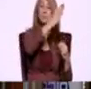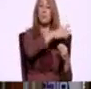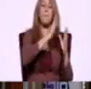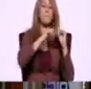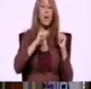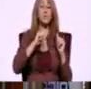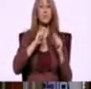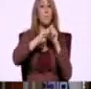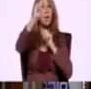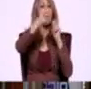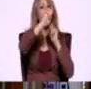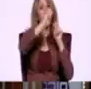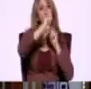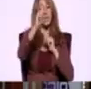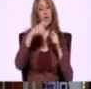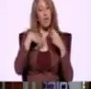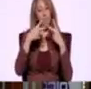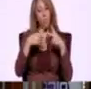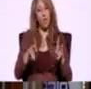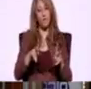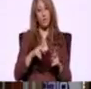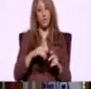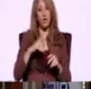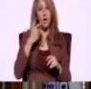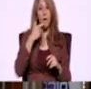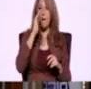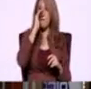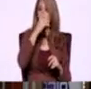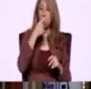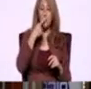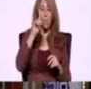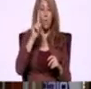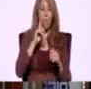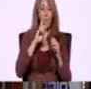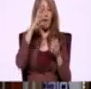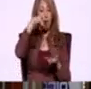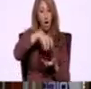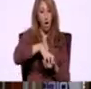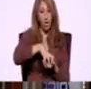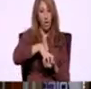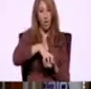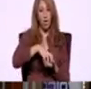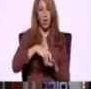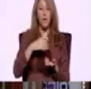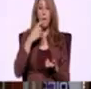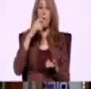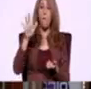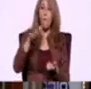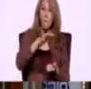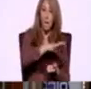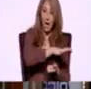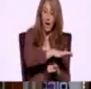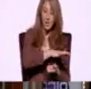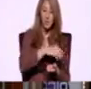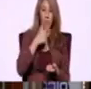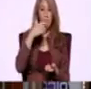مصر. احنا جمهورنا طبعا فوق راسنا القاهرة والجيزة واسكندرية، لكن احنا كمان اهالينا في ابلي وبحري كلهم